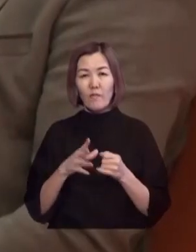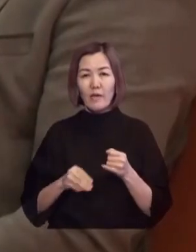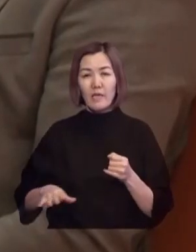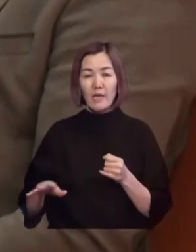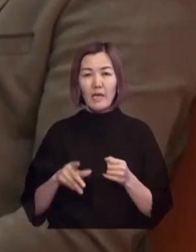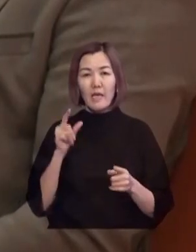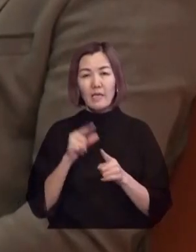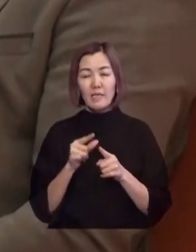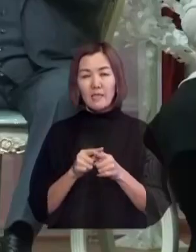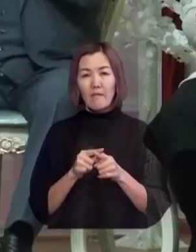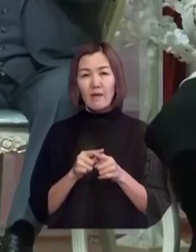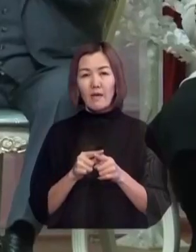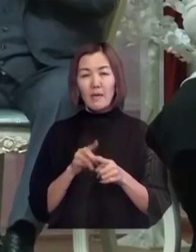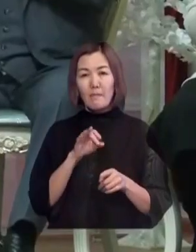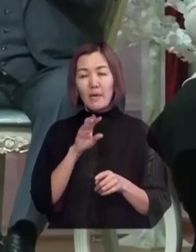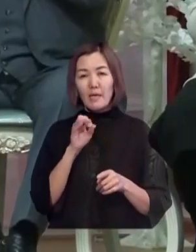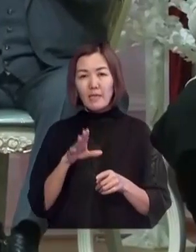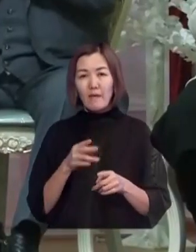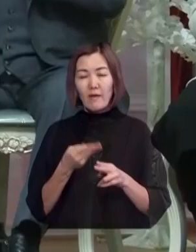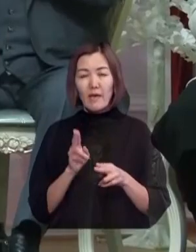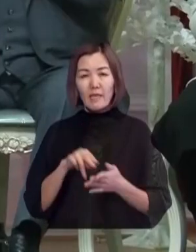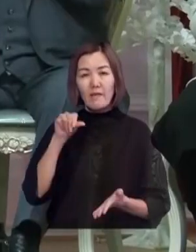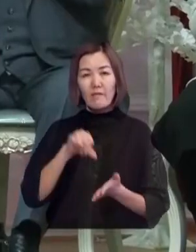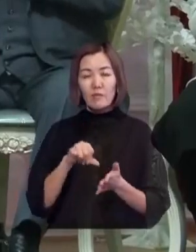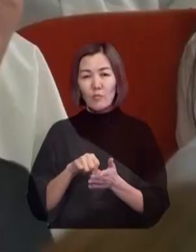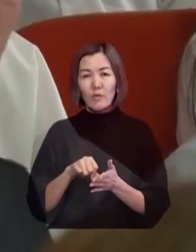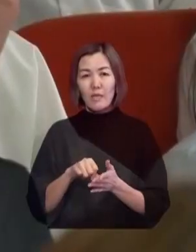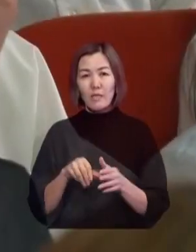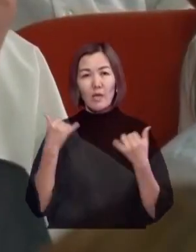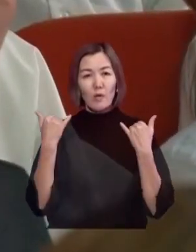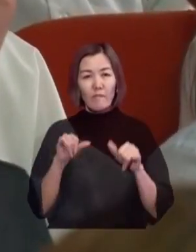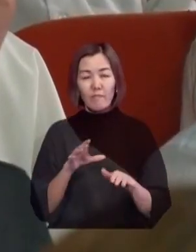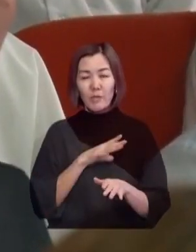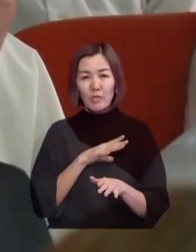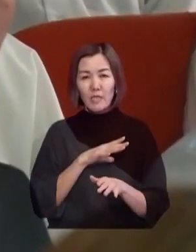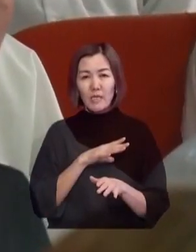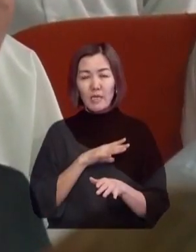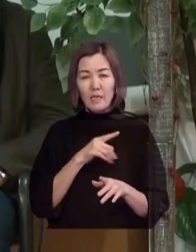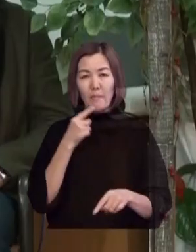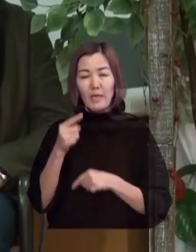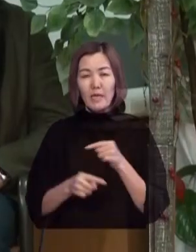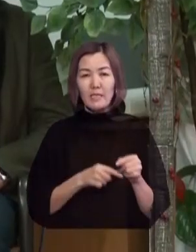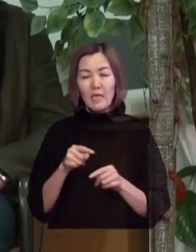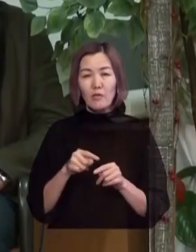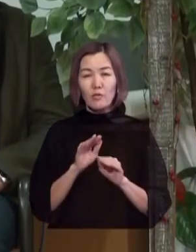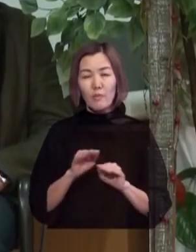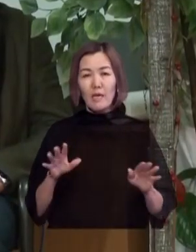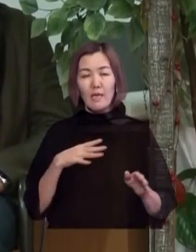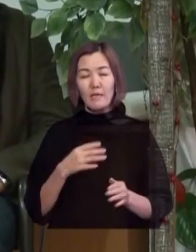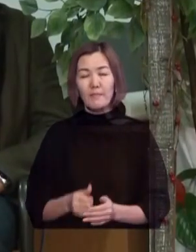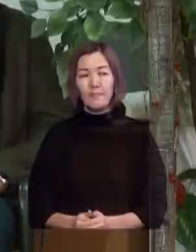на слова поэта Мукагали Макатаева. И это выступление произвело неизгладимое впечатление на подрастающее поколение.